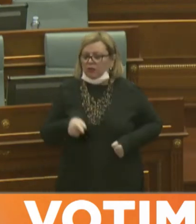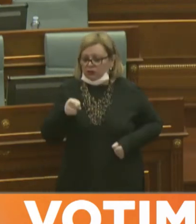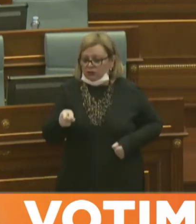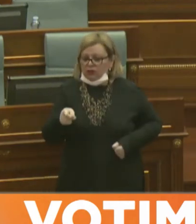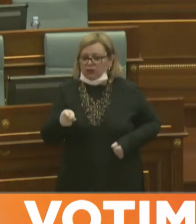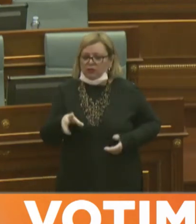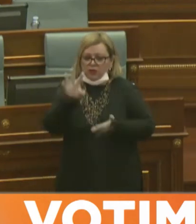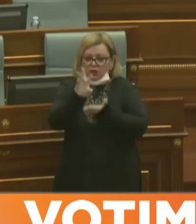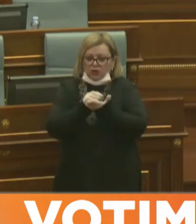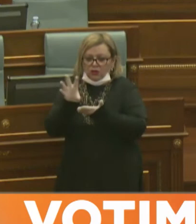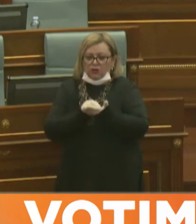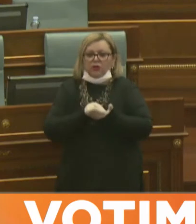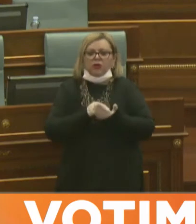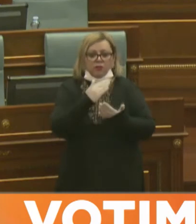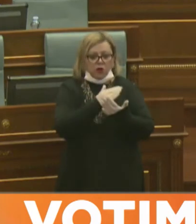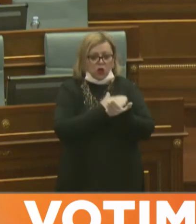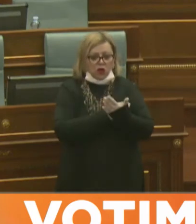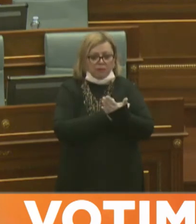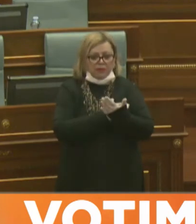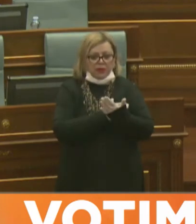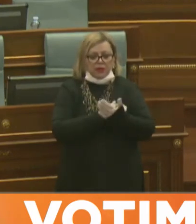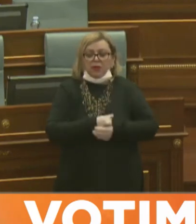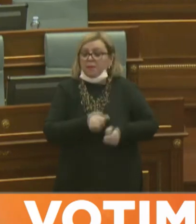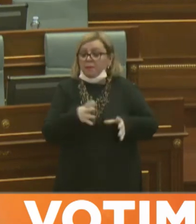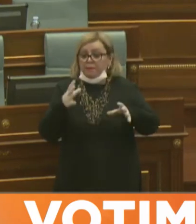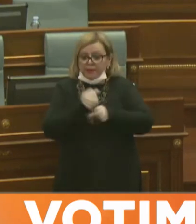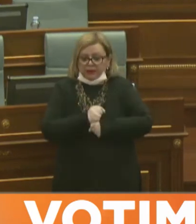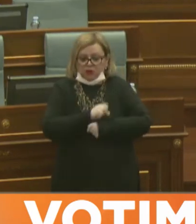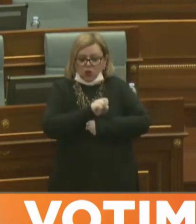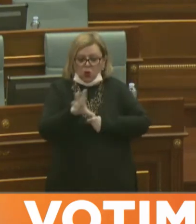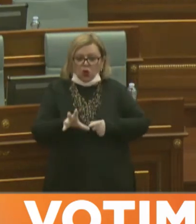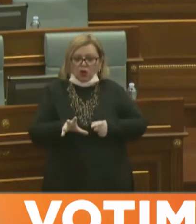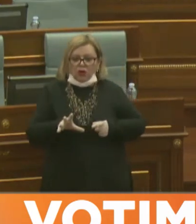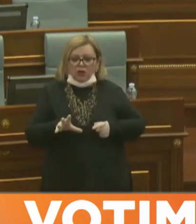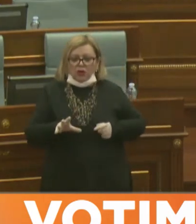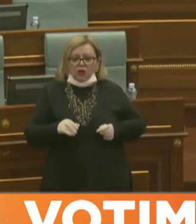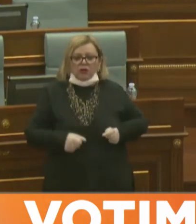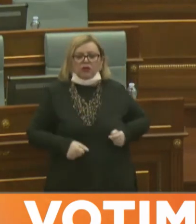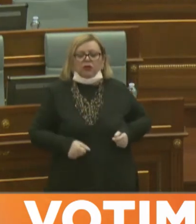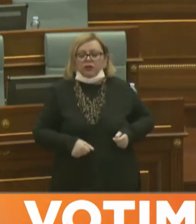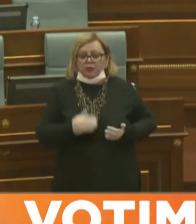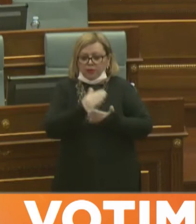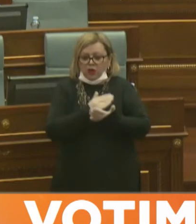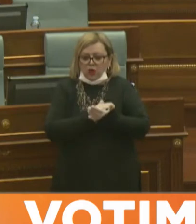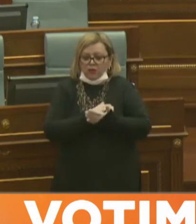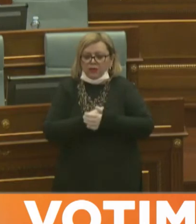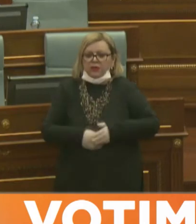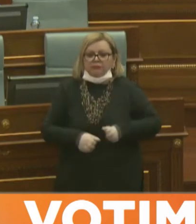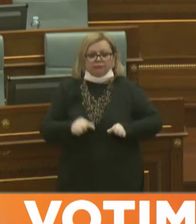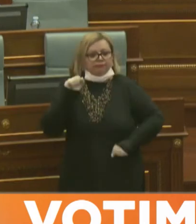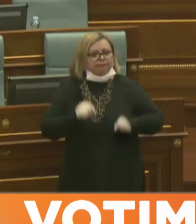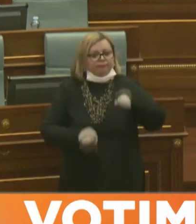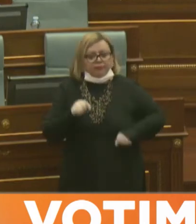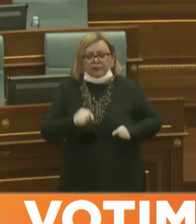do të përmblidhen në kuadrin e programit për rimëkëmbje ekonomike pas pandemisë COVID-19, i cili program do të mobilizojë së